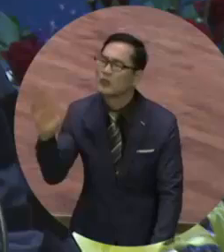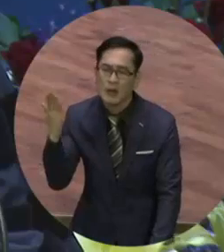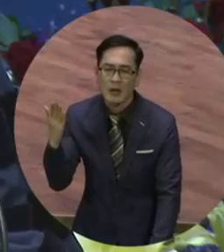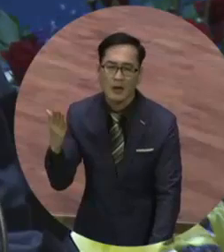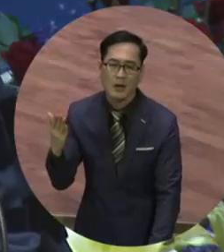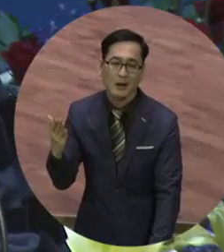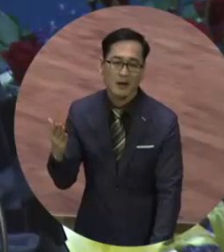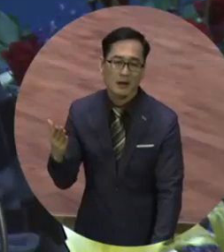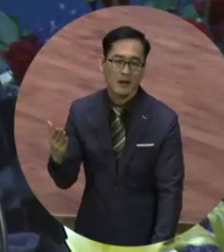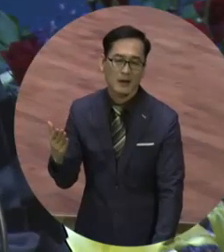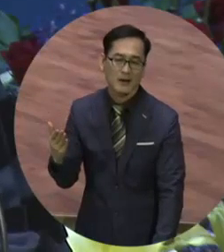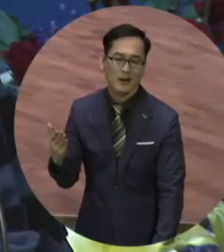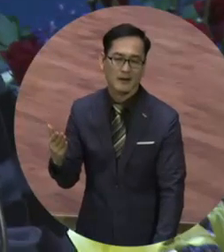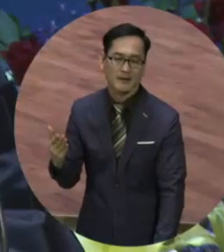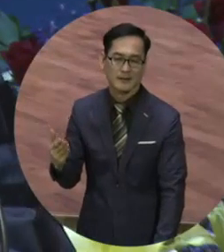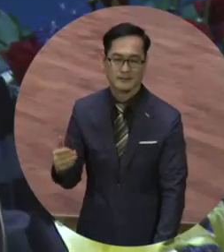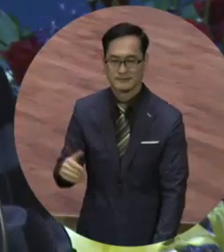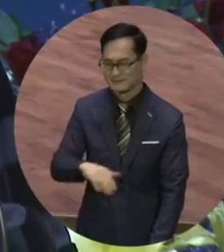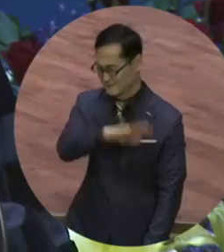다 끝났어요.